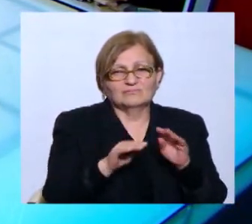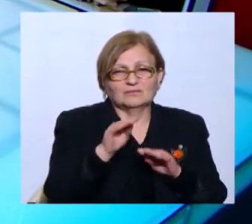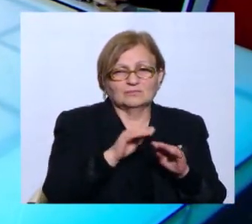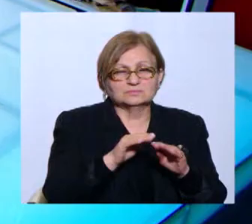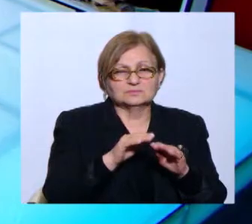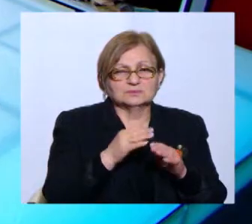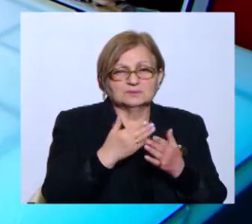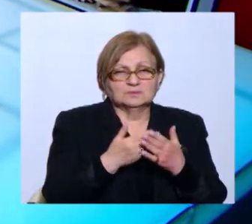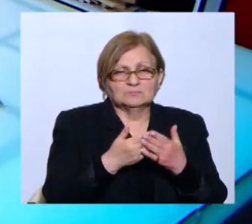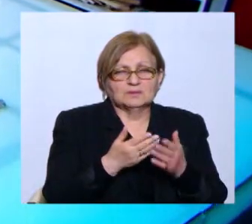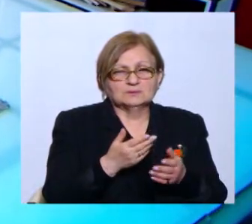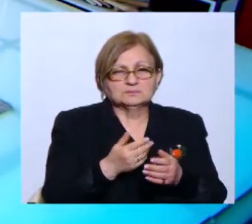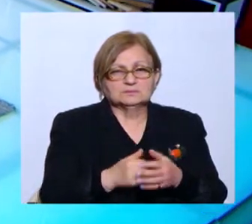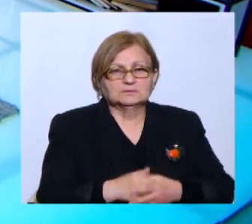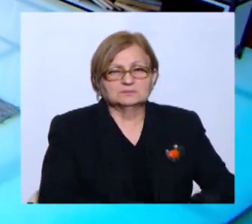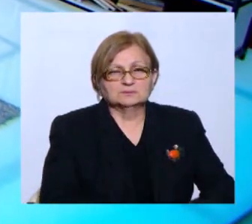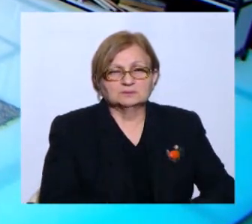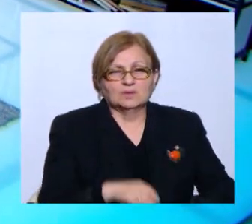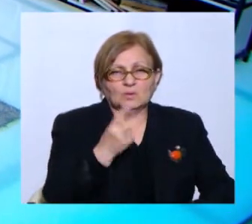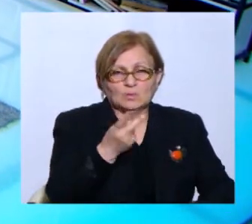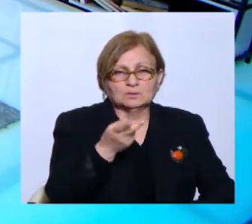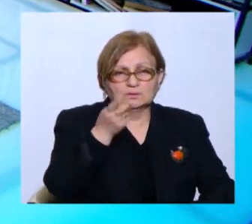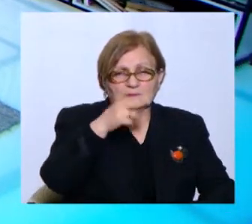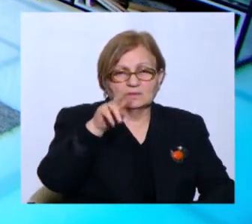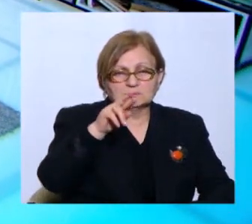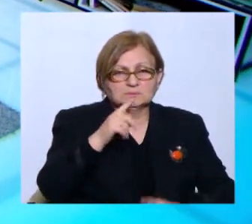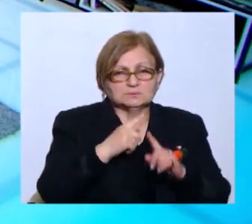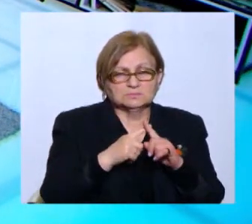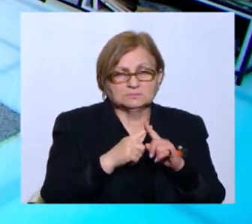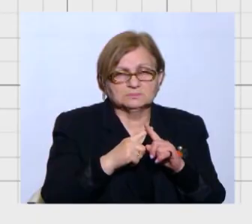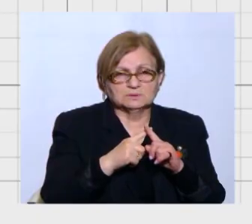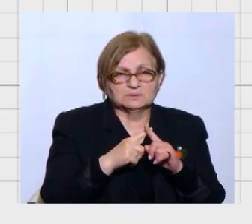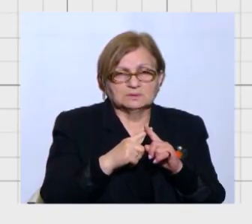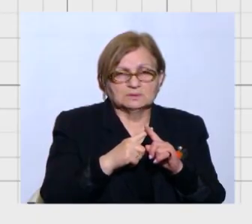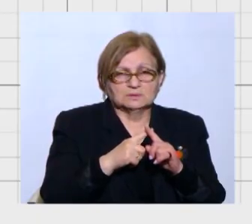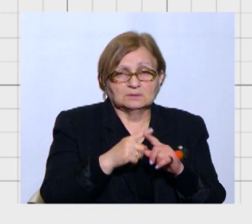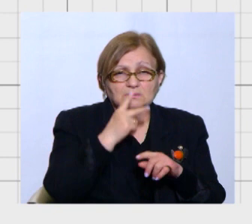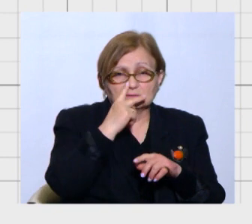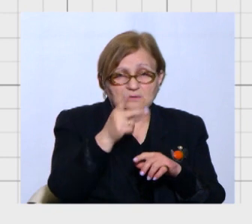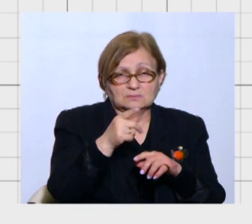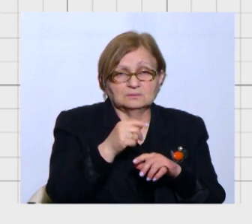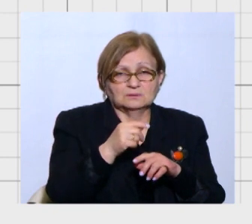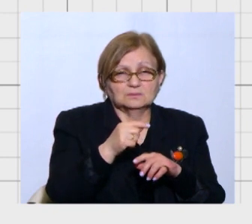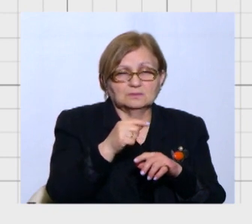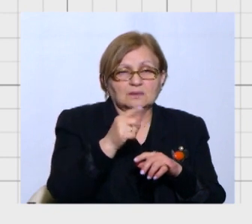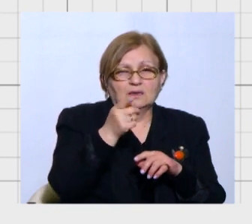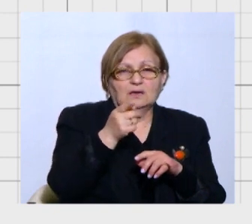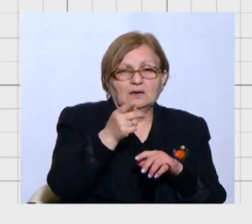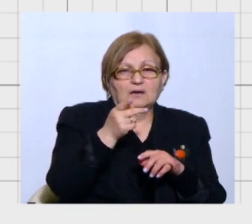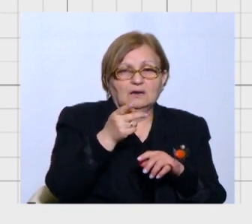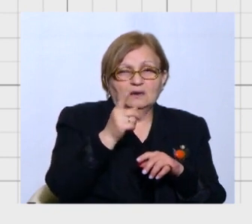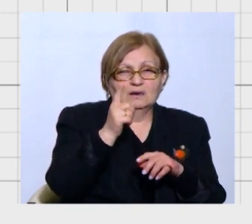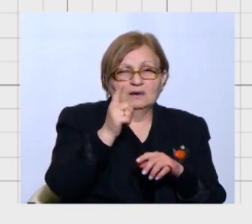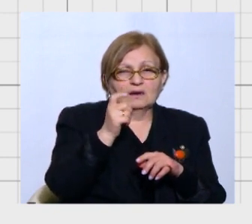2 მაგალითად ხარისხად x. ხარისხი გავლება შეიძლება თუ ჩვენ